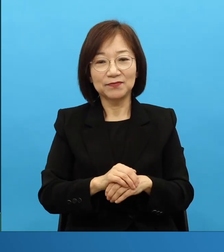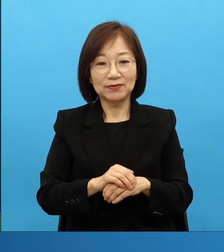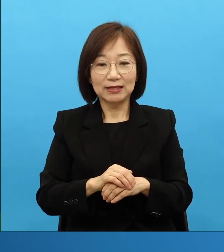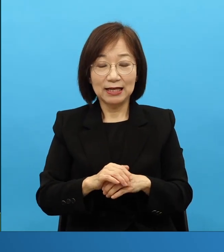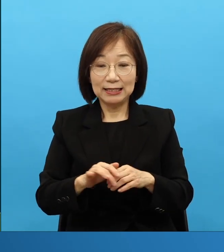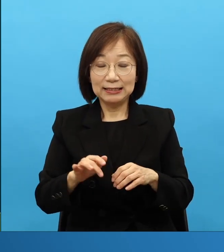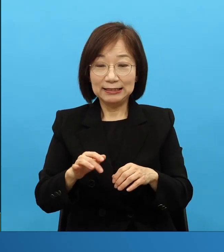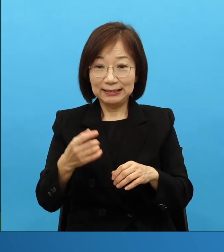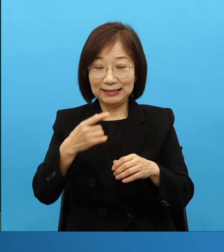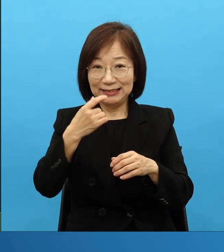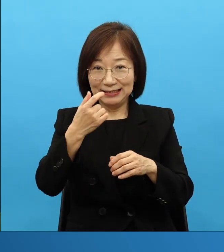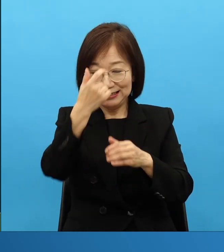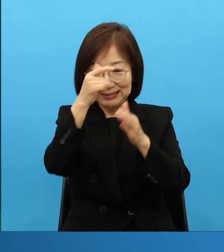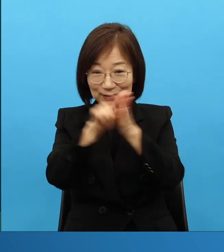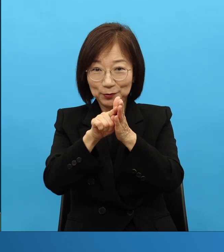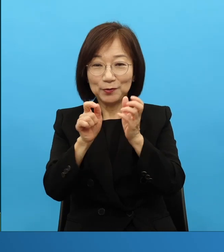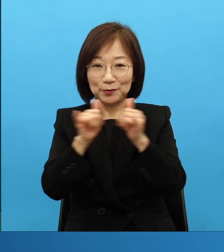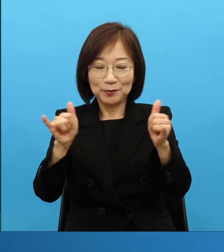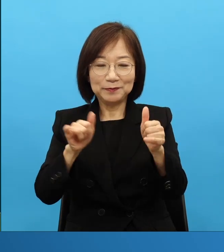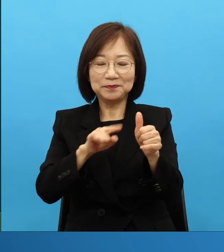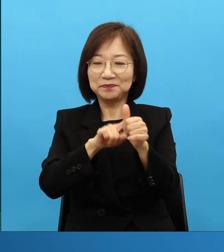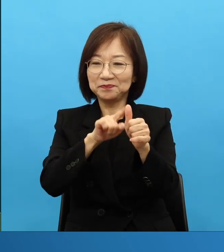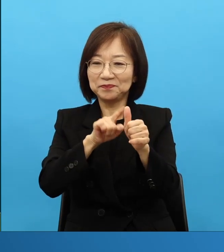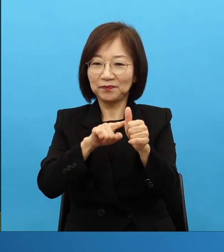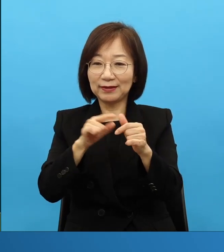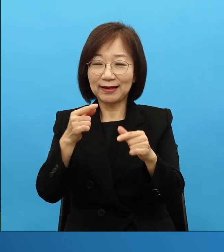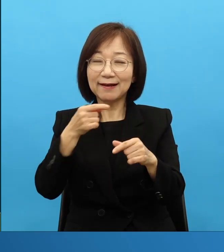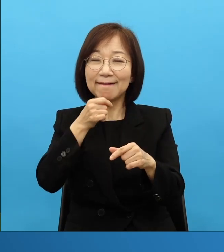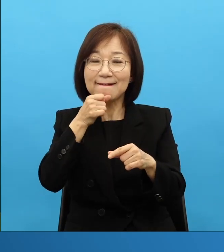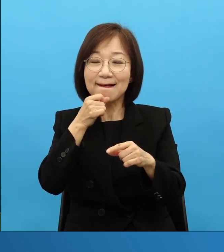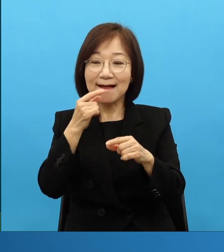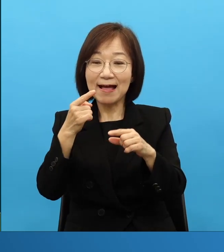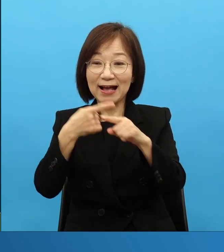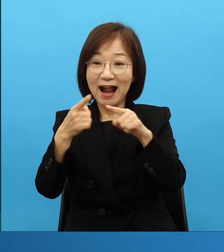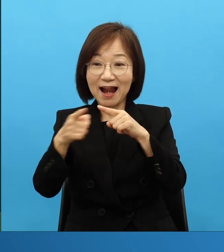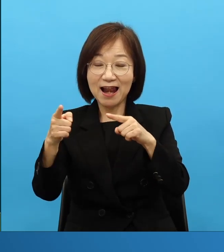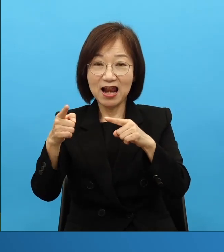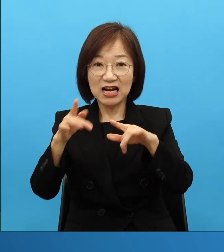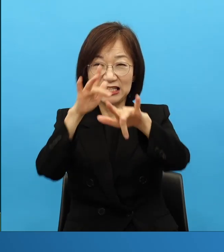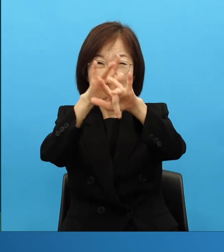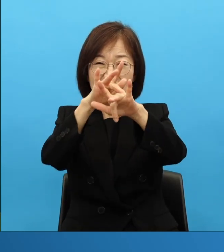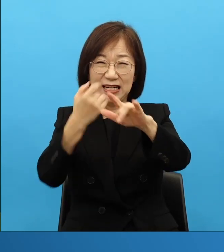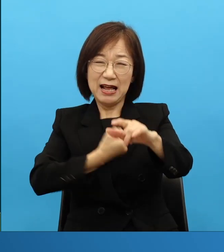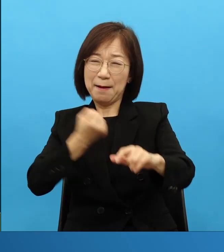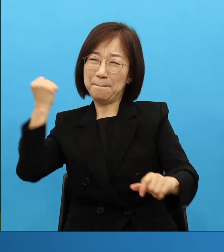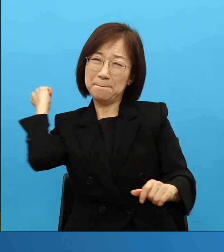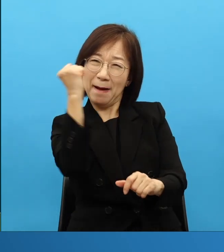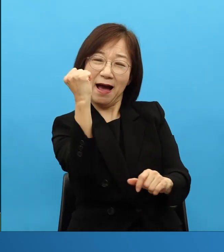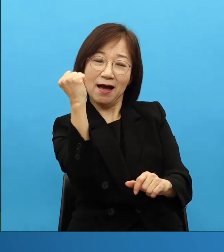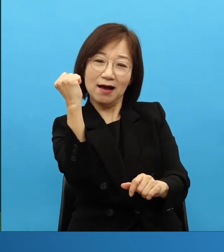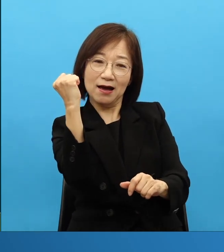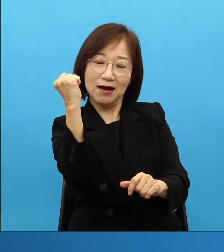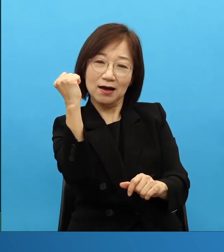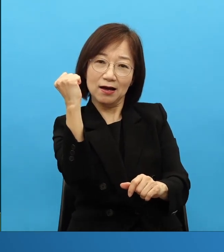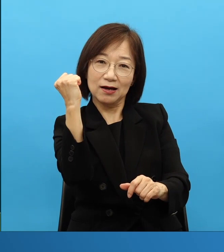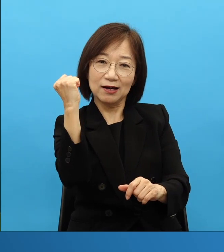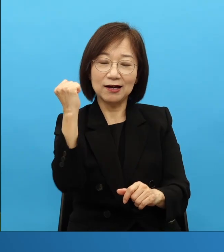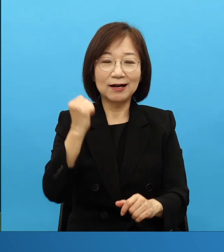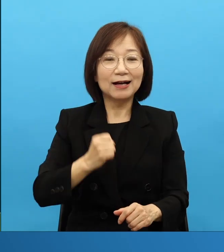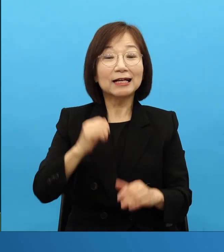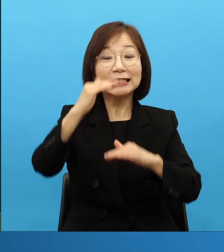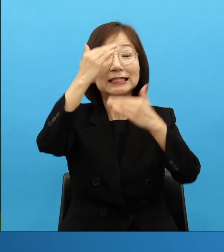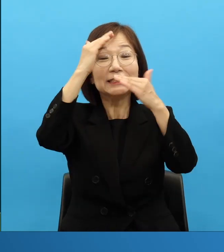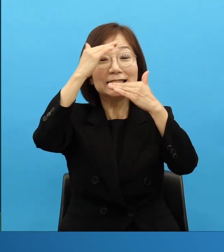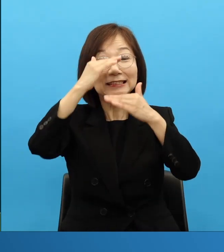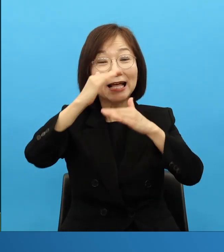가슴에 꽂습니다. That is when Christian pierces his sword into Satan's heart. 그 얘기를 이 사람이 쓴 거예요. This is the story